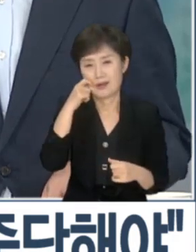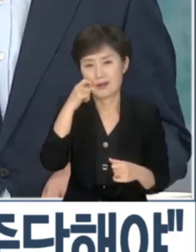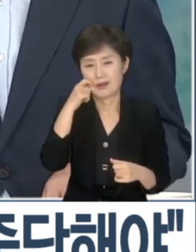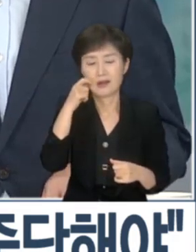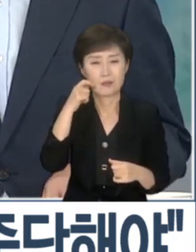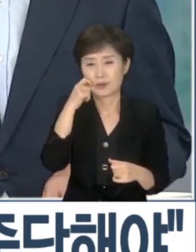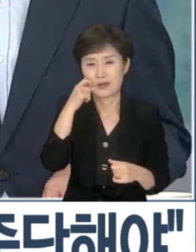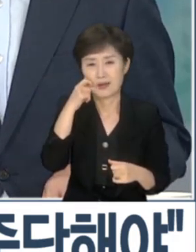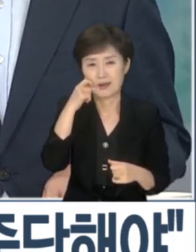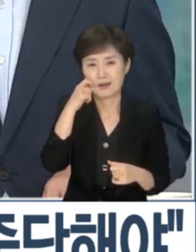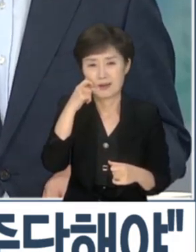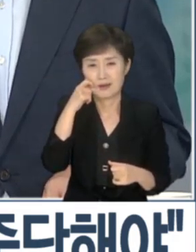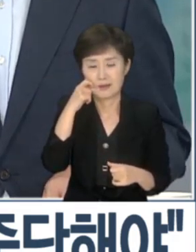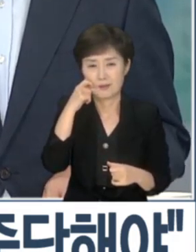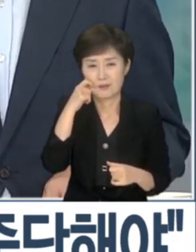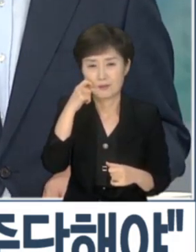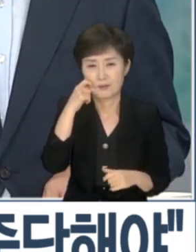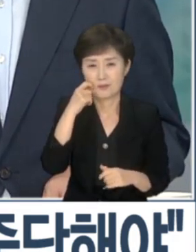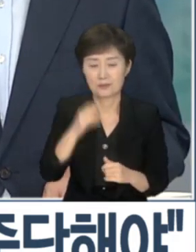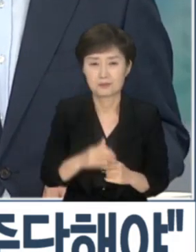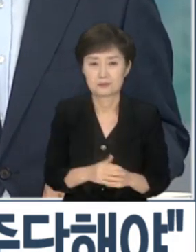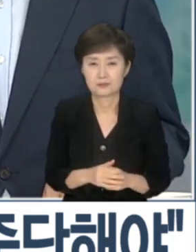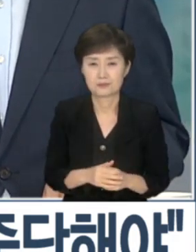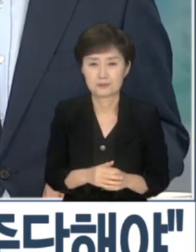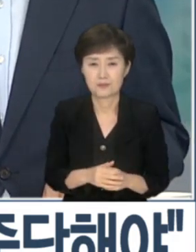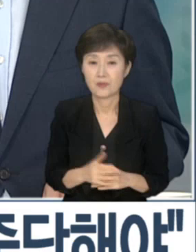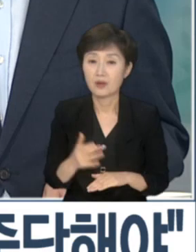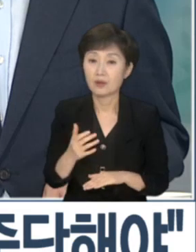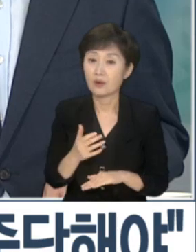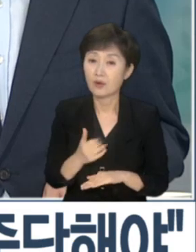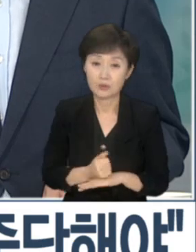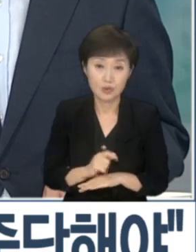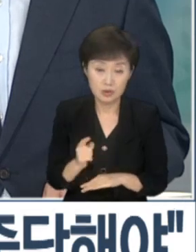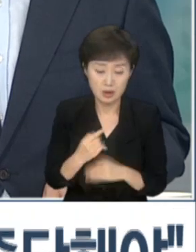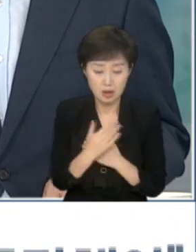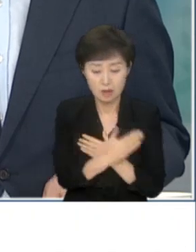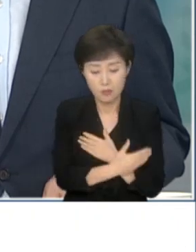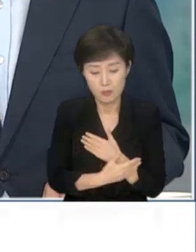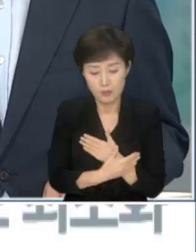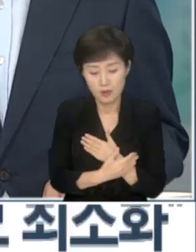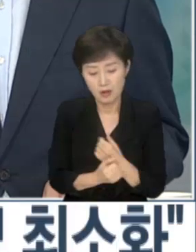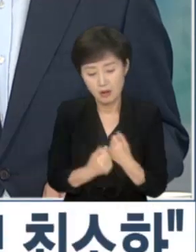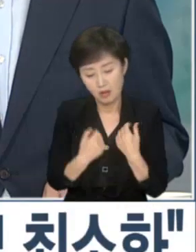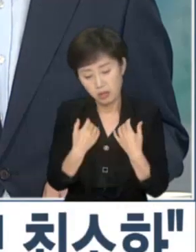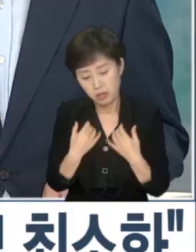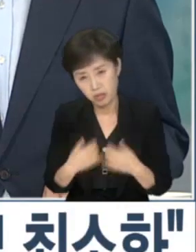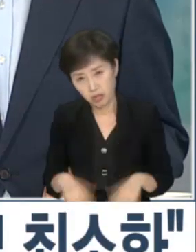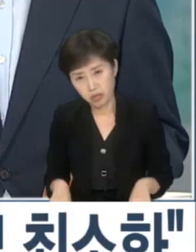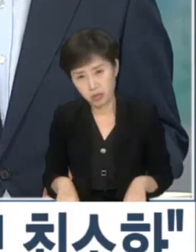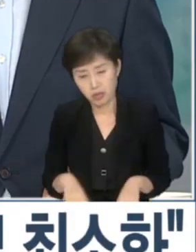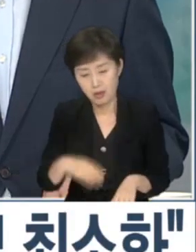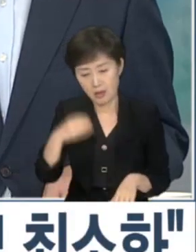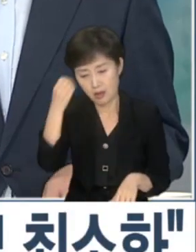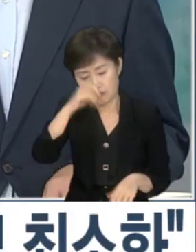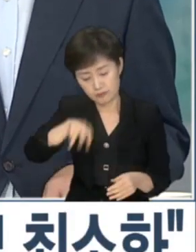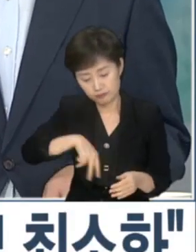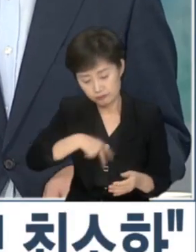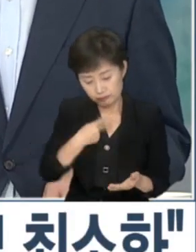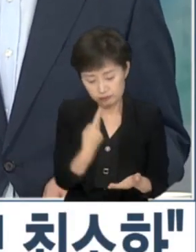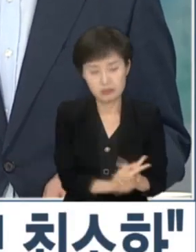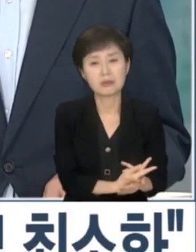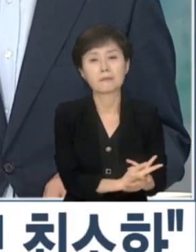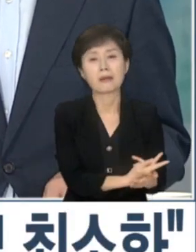싶어도 못하는 것이죠 결국은 체력이 다해서 실려 가서 강제로